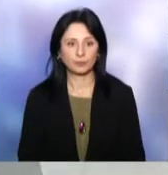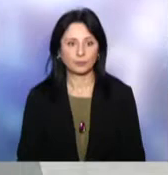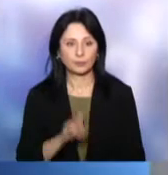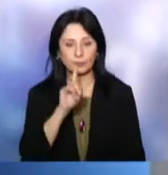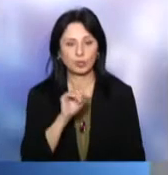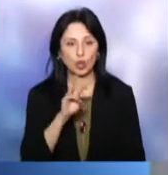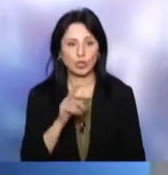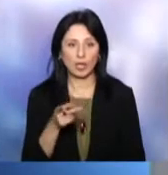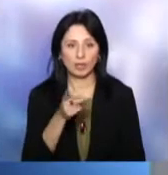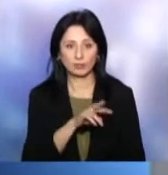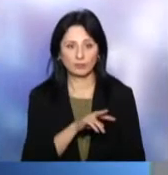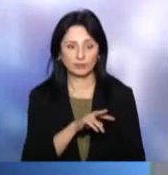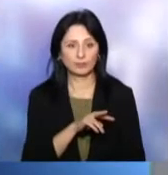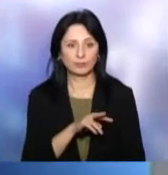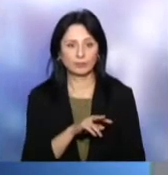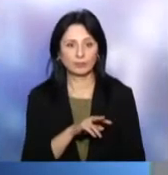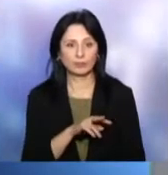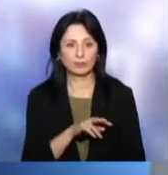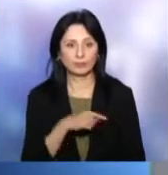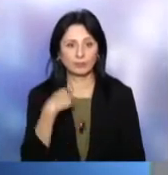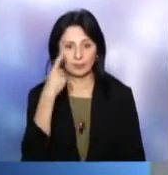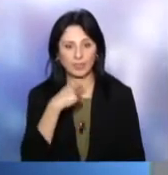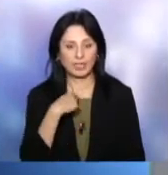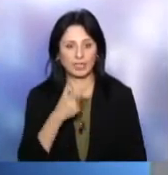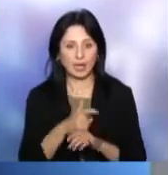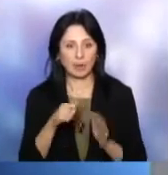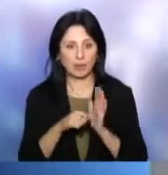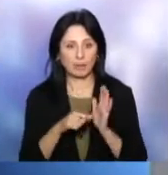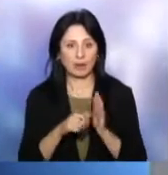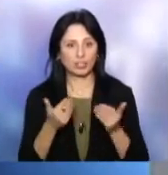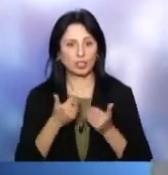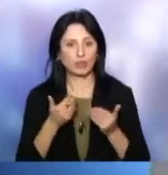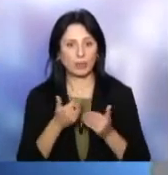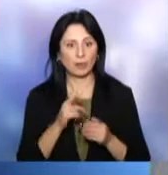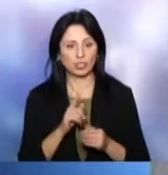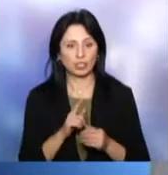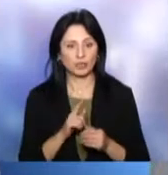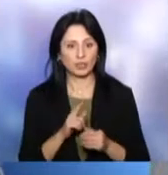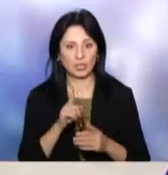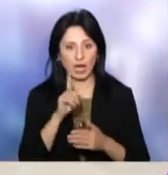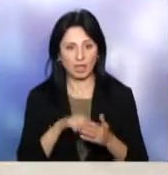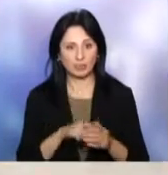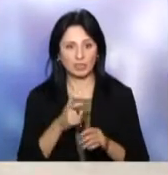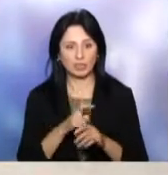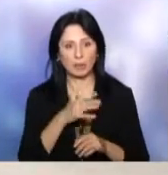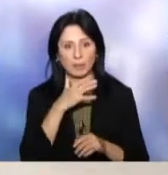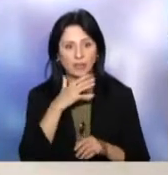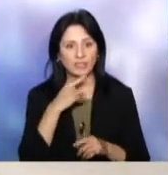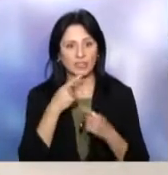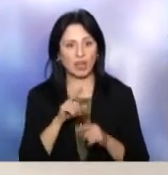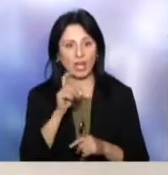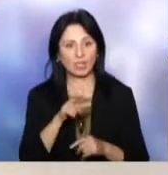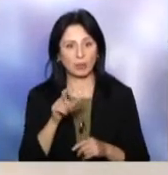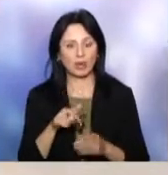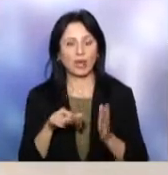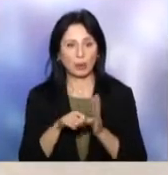ზონაში, რომელიც პირადად მე ძალიან მეხმარება ცხოვრებაში და გარწმუნებ, რომ ძალიან ბევრ სხვა